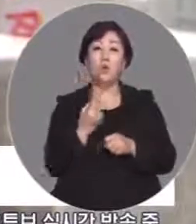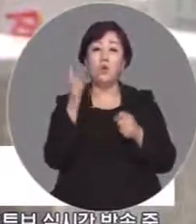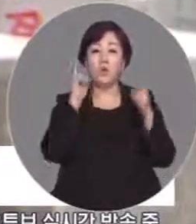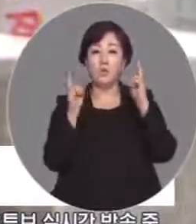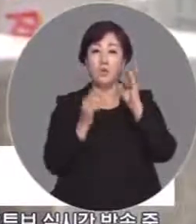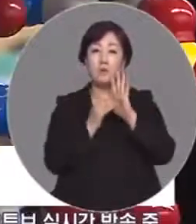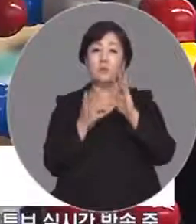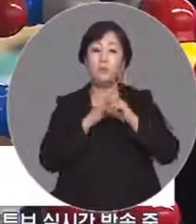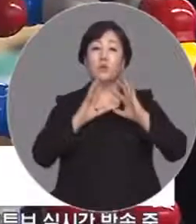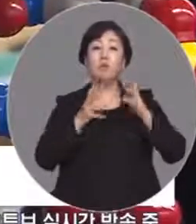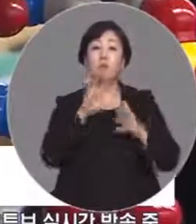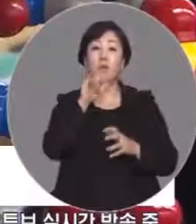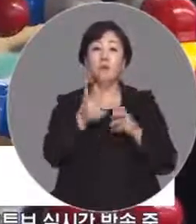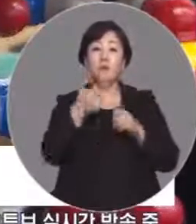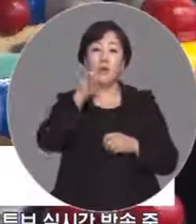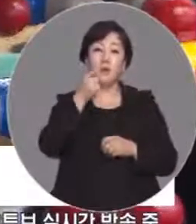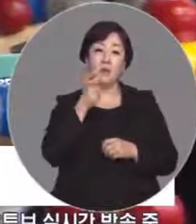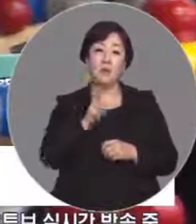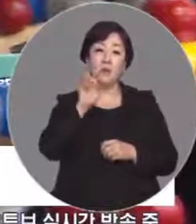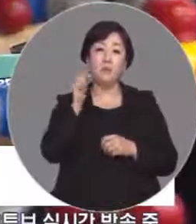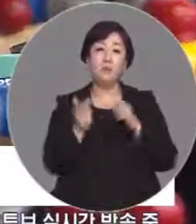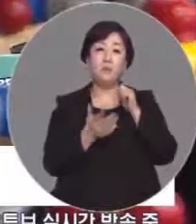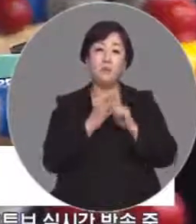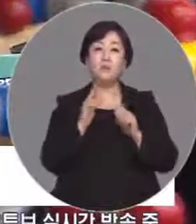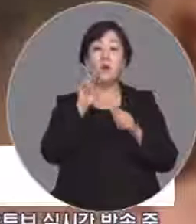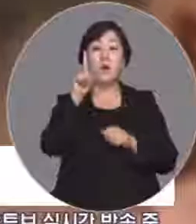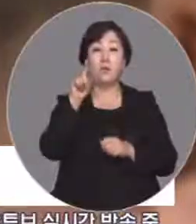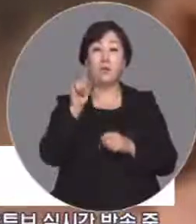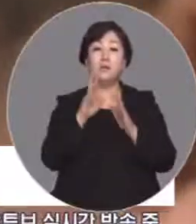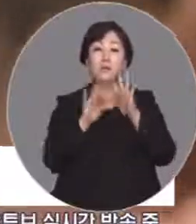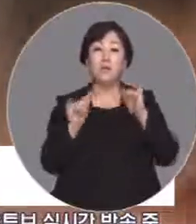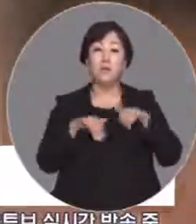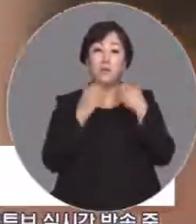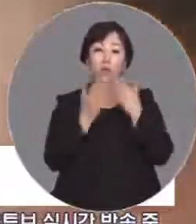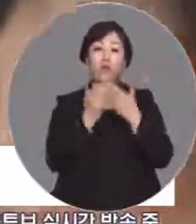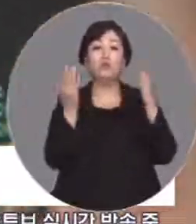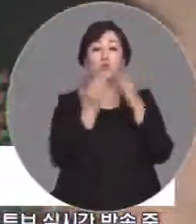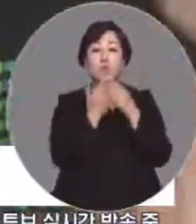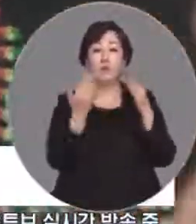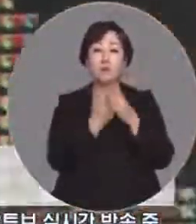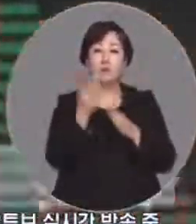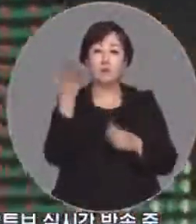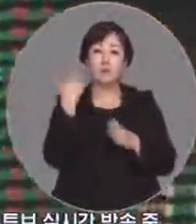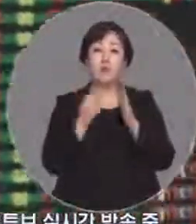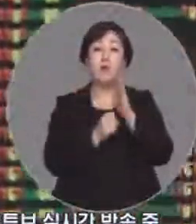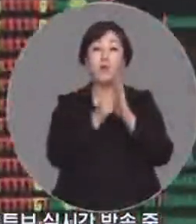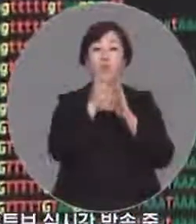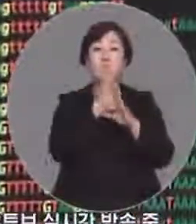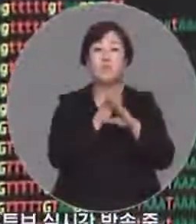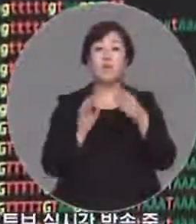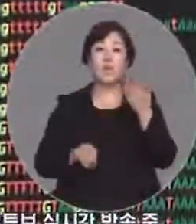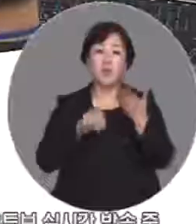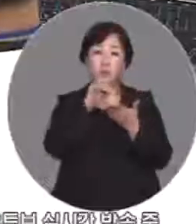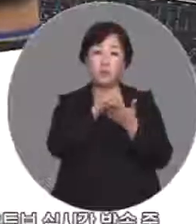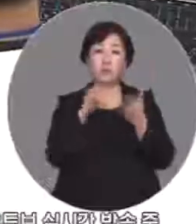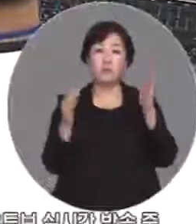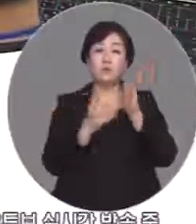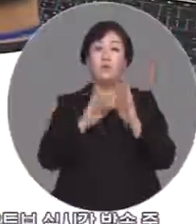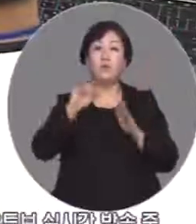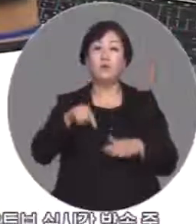최대 규모인 울산 만명 개돔 프로젝트를 주도, 기술력과 성장성을 입증하며 지난해 말 코스닥 문턱을